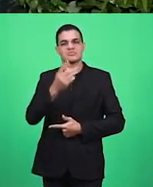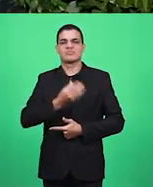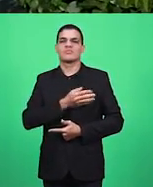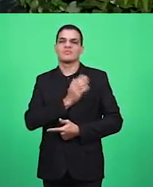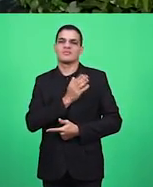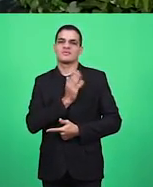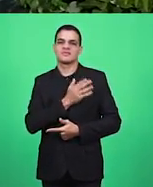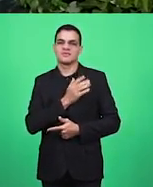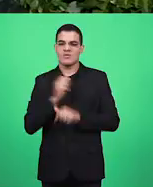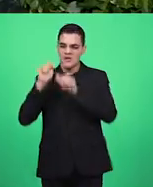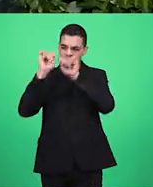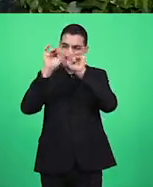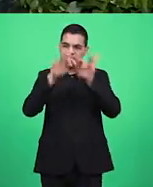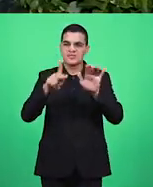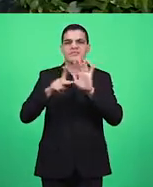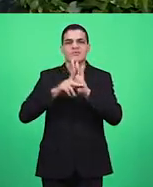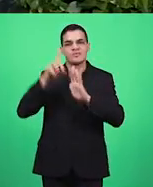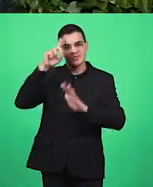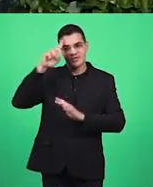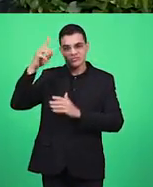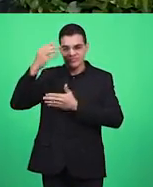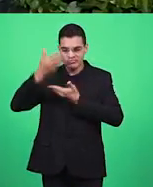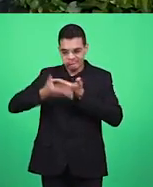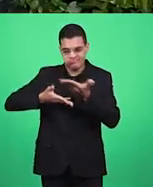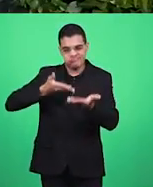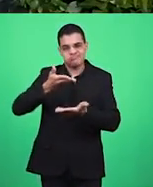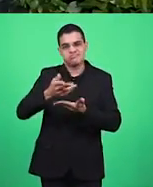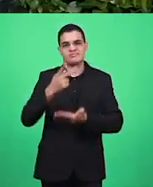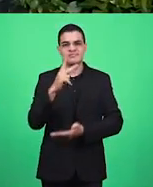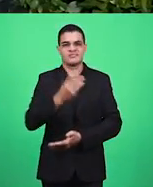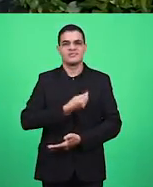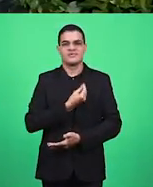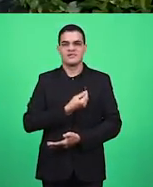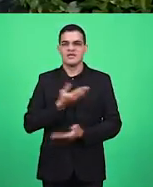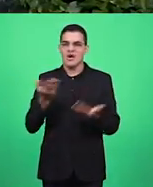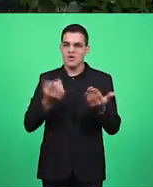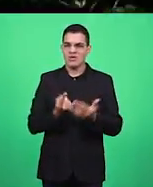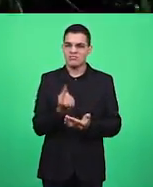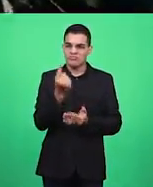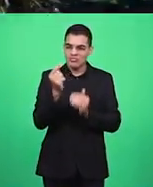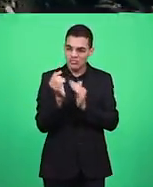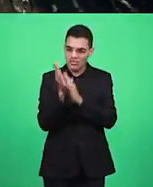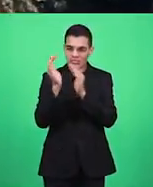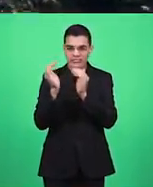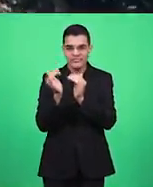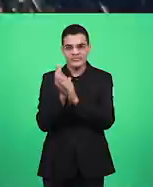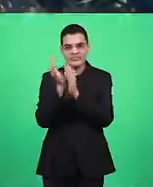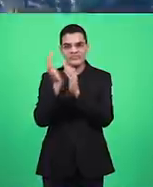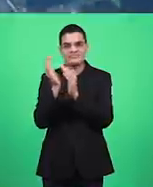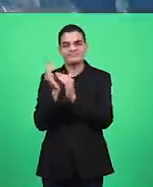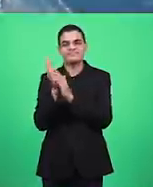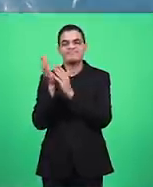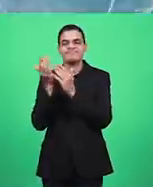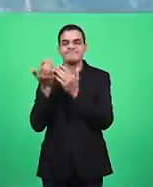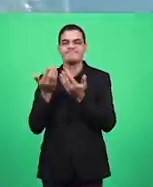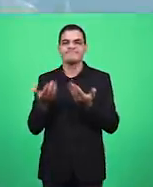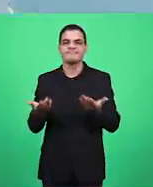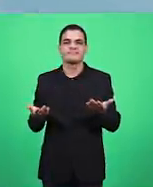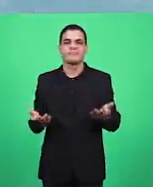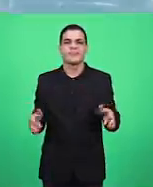то благословение, которое Бог имеет для вашей жизни. Это ваша возможность. Сейчас будет спен псалом.